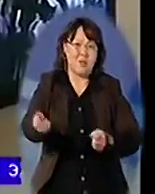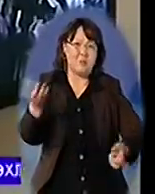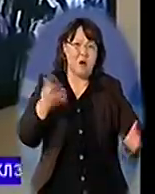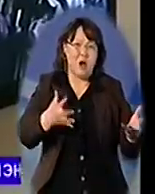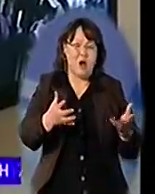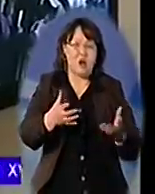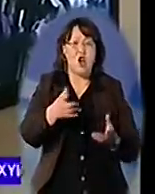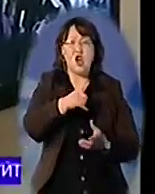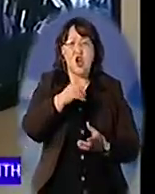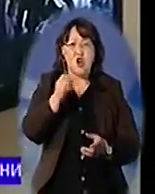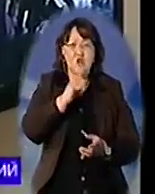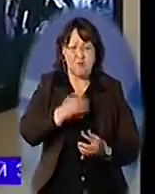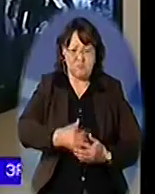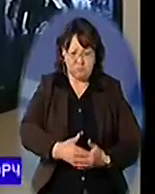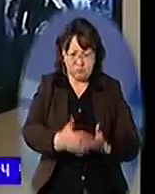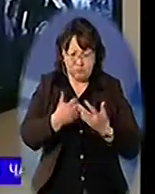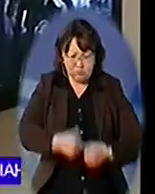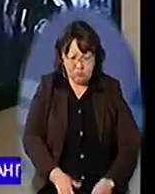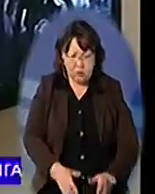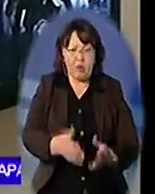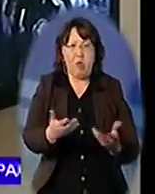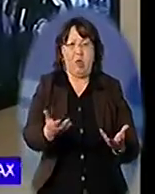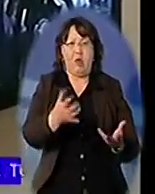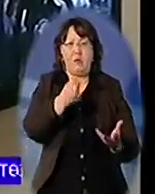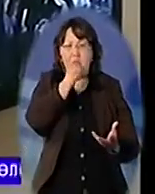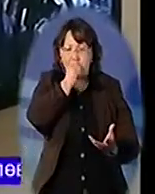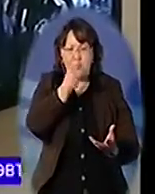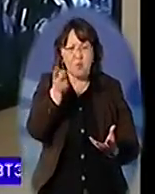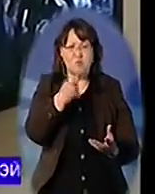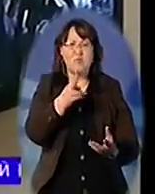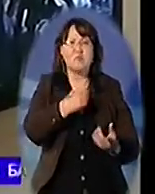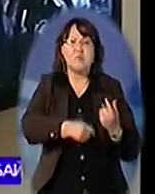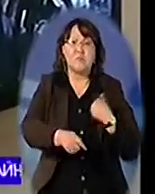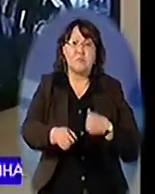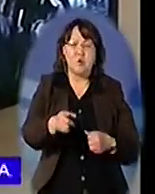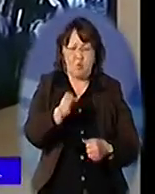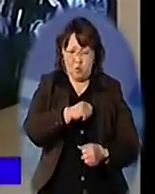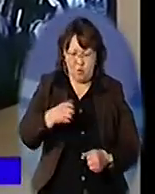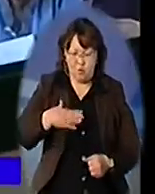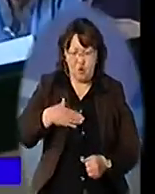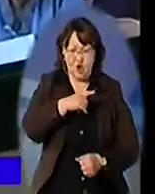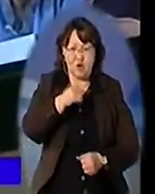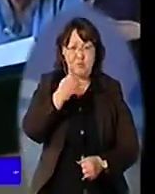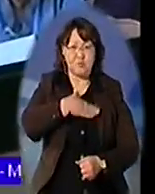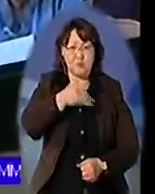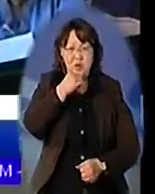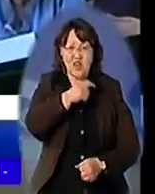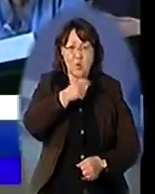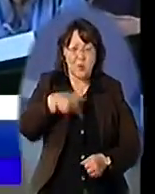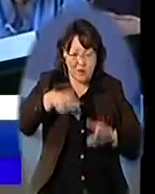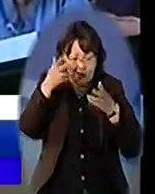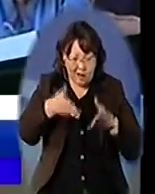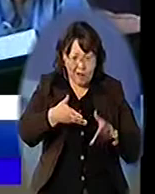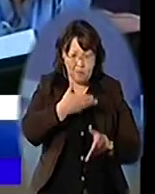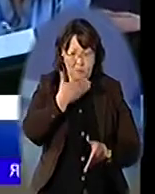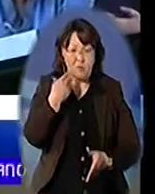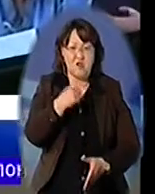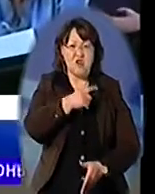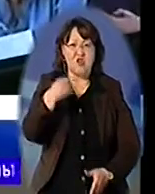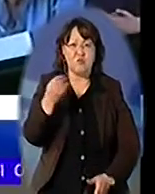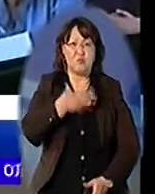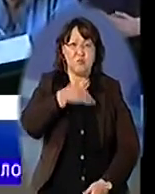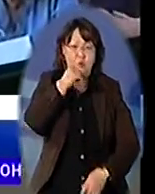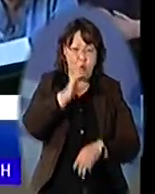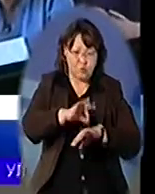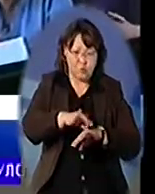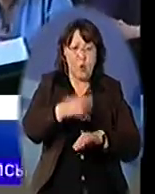байгаагийн гол шалтгаан бол эргэн тогтолцооны ямар нэг суур өвчтэй түүнийг эмчлүүлдэггүйтэй холбоотой гэлээ. Тиймээс эрүүл ихэс эрүүл хүүхэд төрүүлэхэд